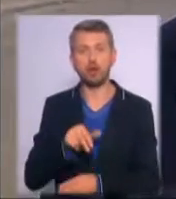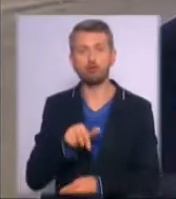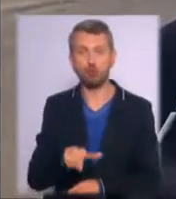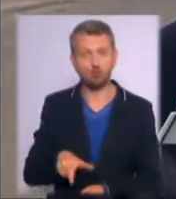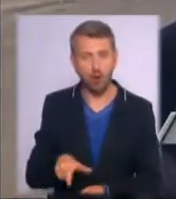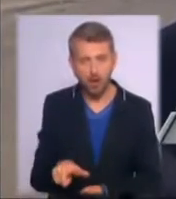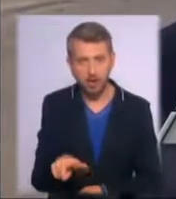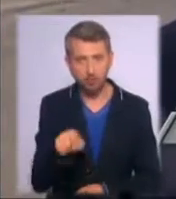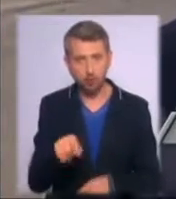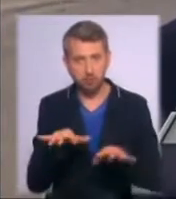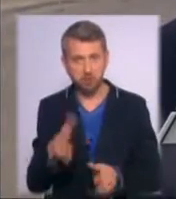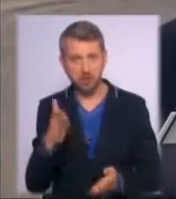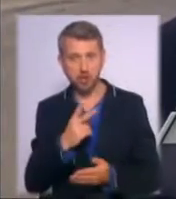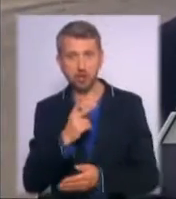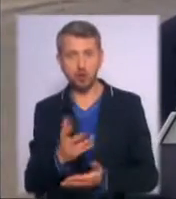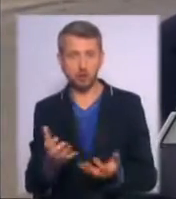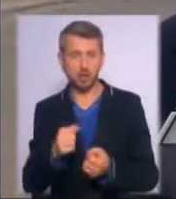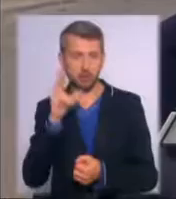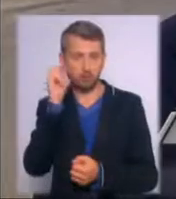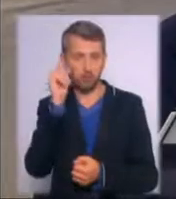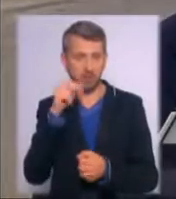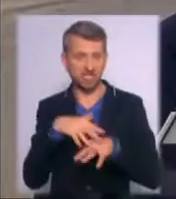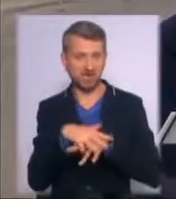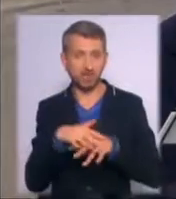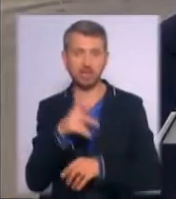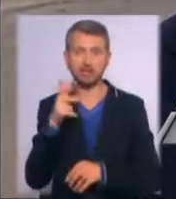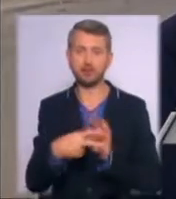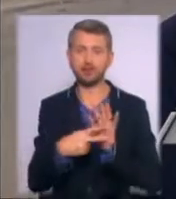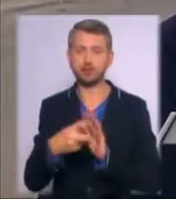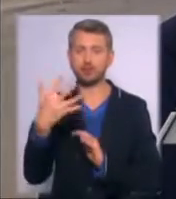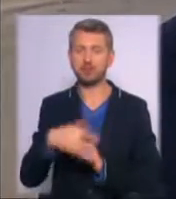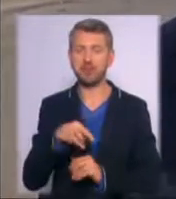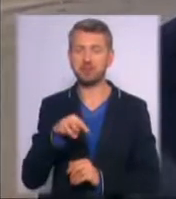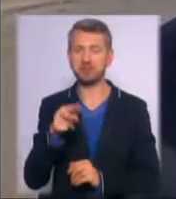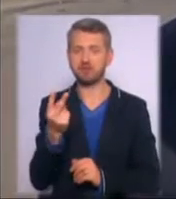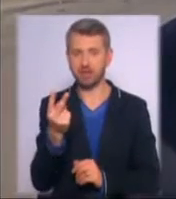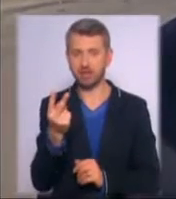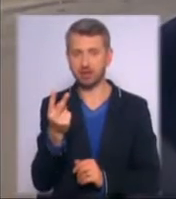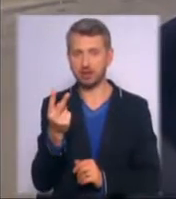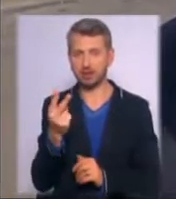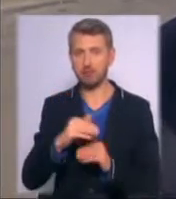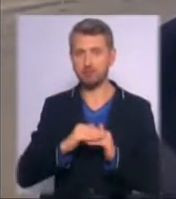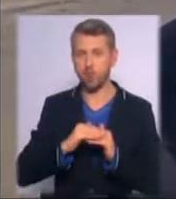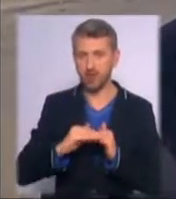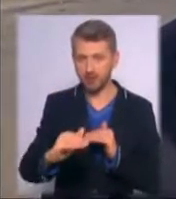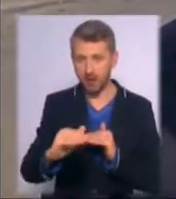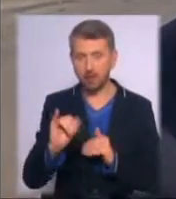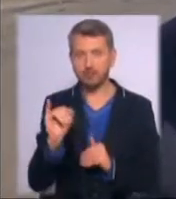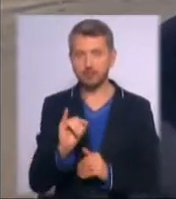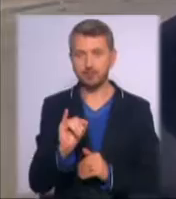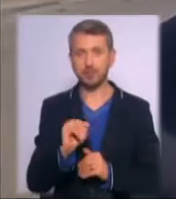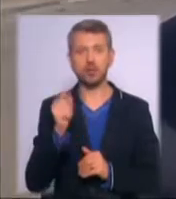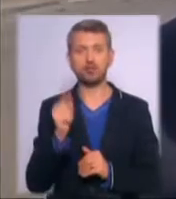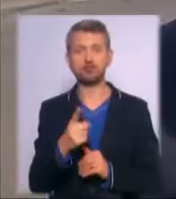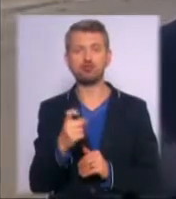бачили. Якщо брати по цифрах, то це 3750 квадратних метрів покриття і